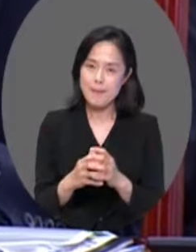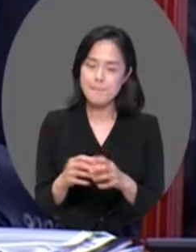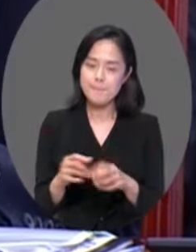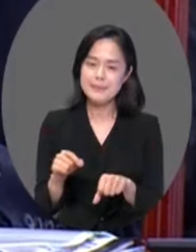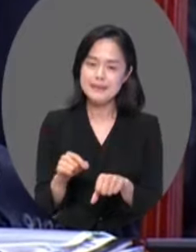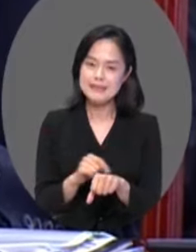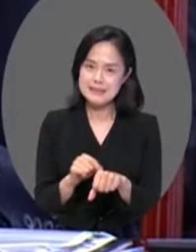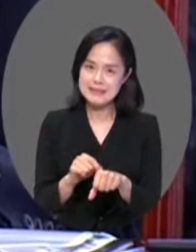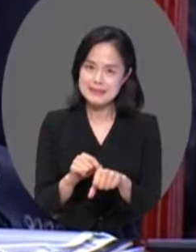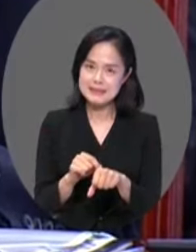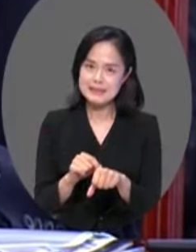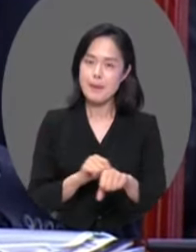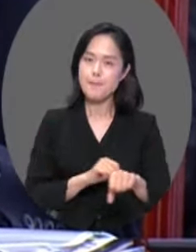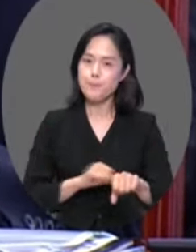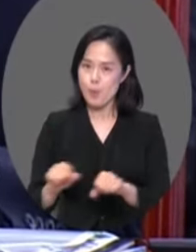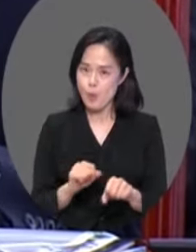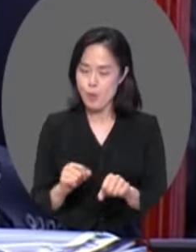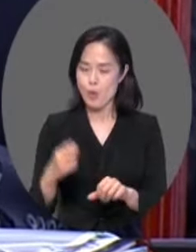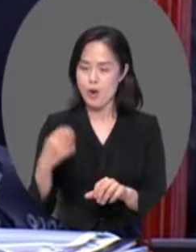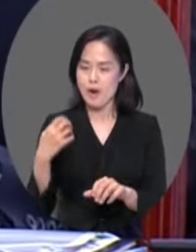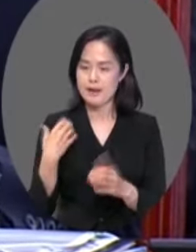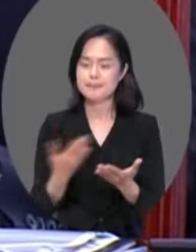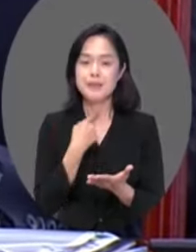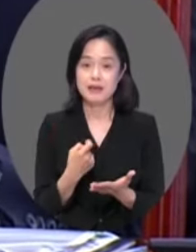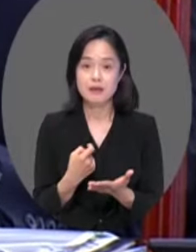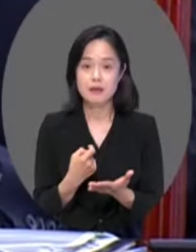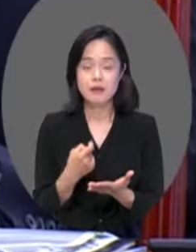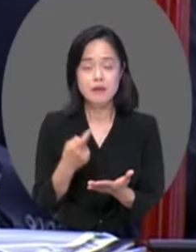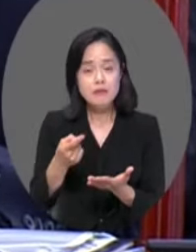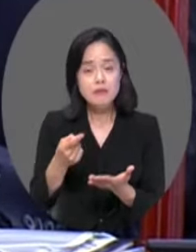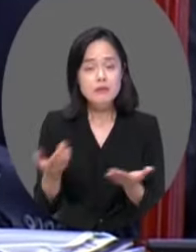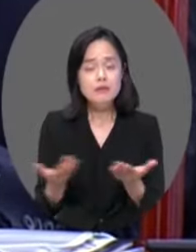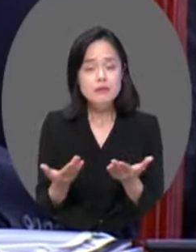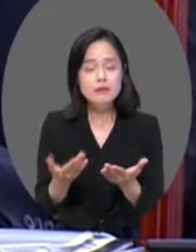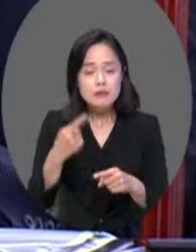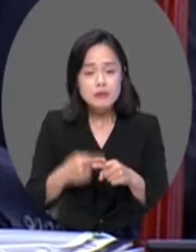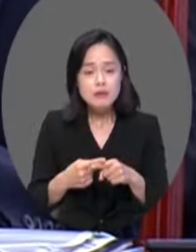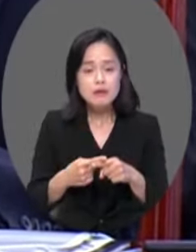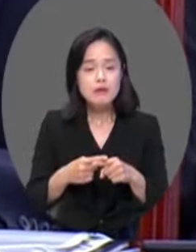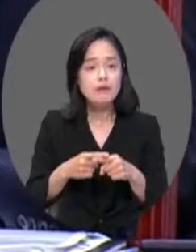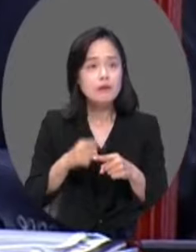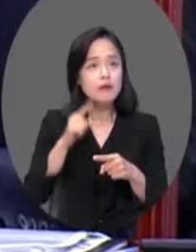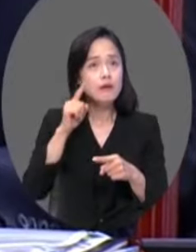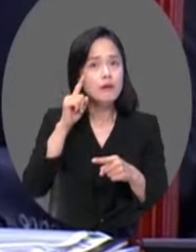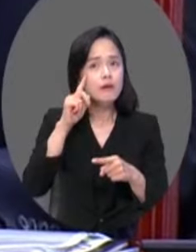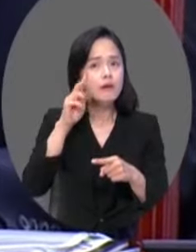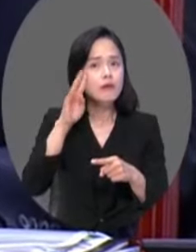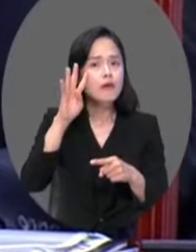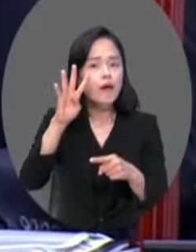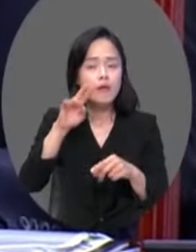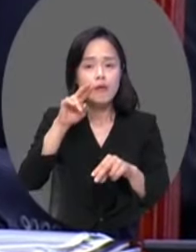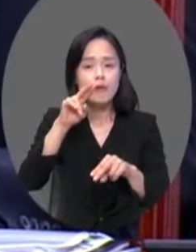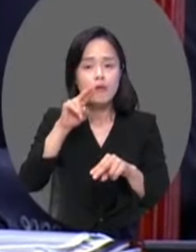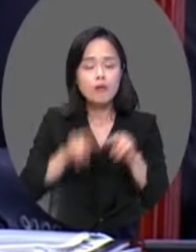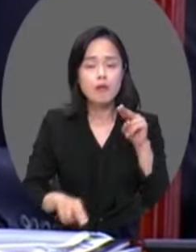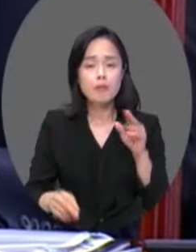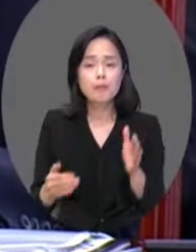며칠 만에 사퇴하셨죠? 확실히 기억이 안 납니다. 나흘 만에 사퇴하셨습니다. 그때 어떤 발언 때문에 사퇴하셨죠?